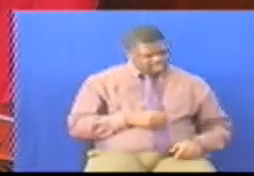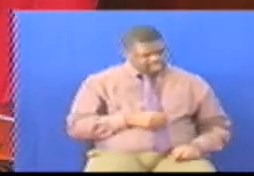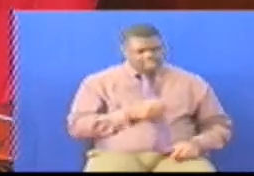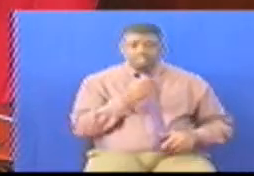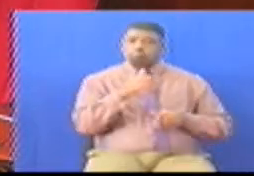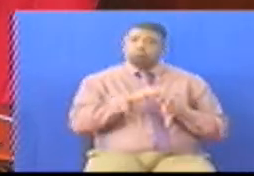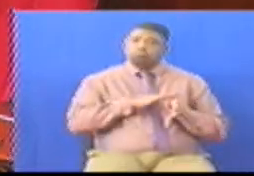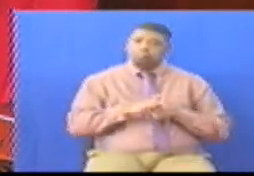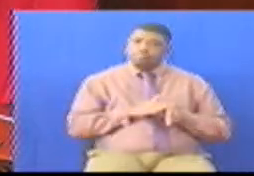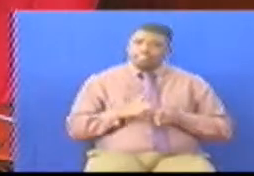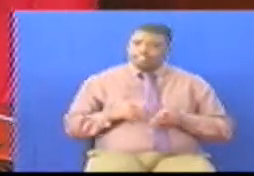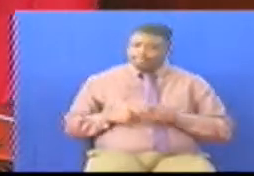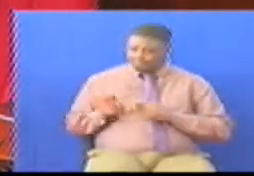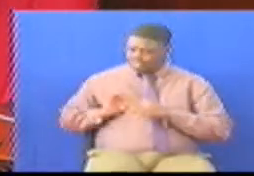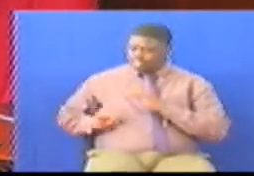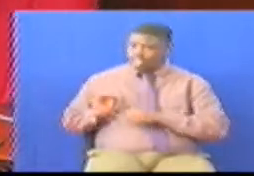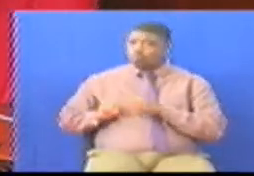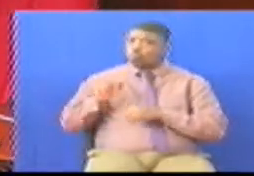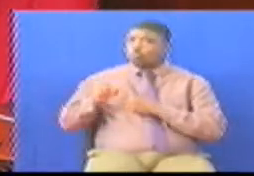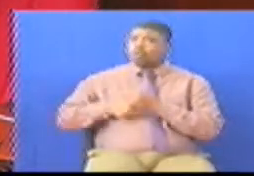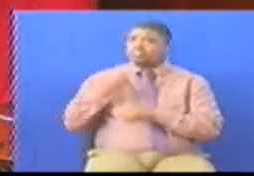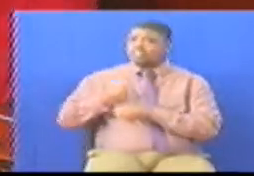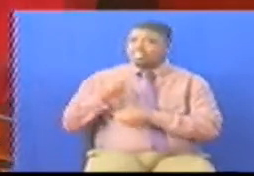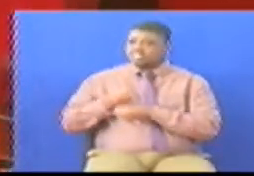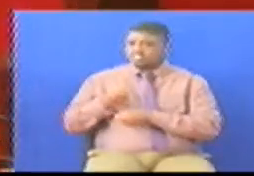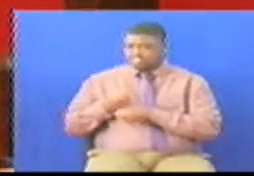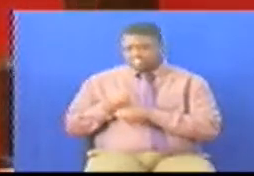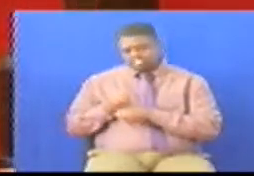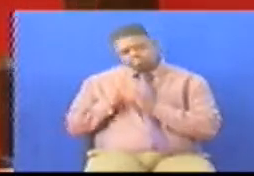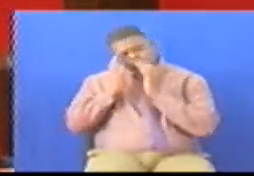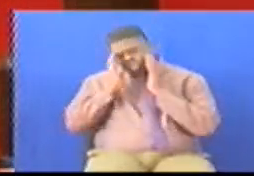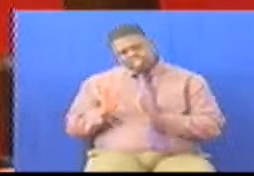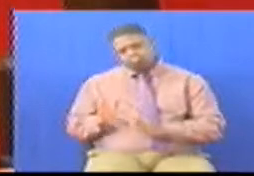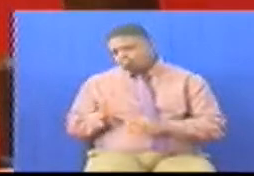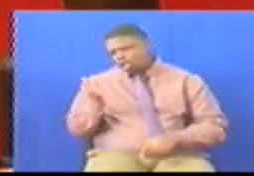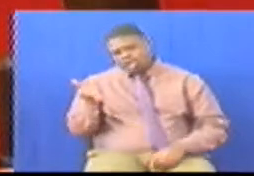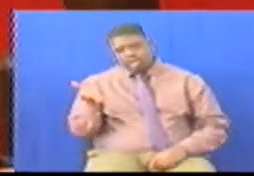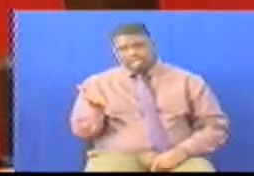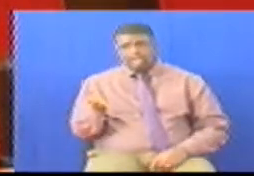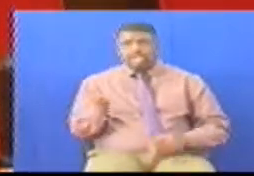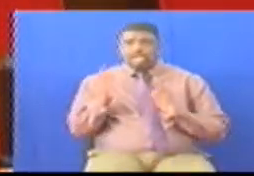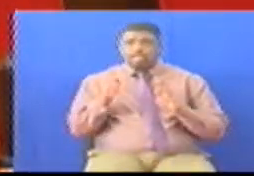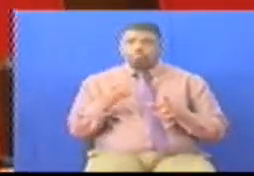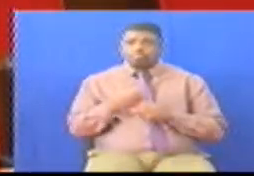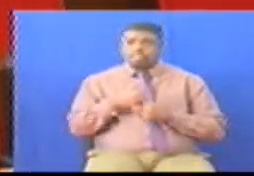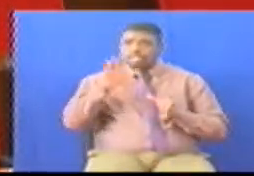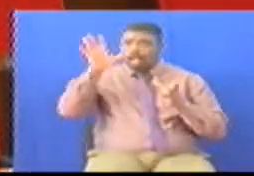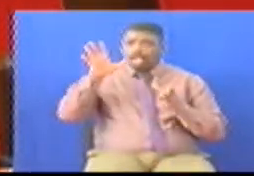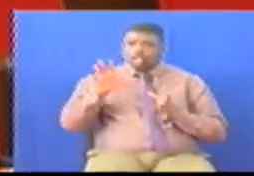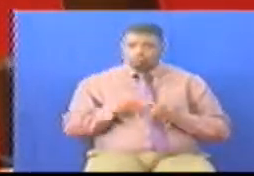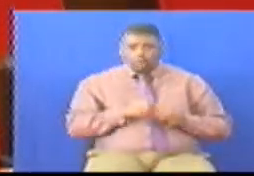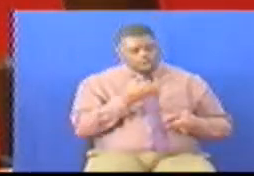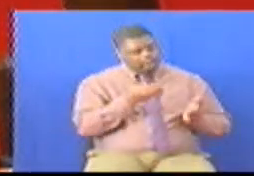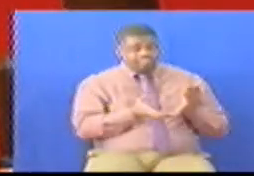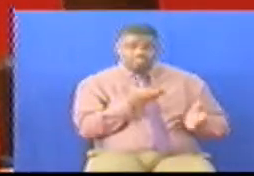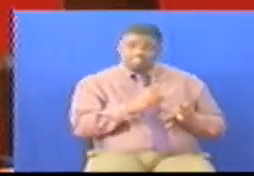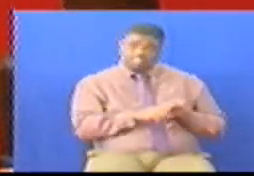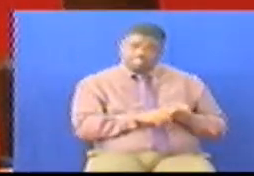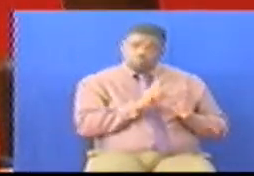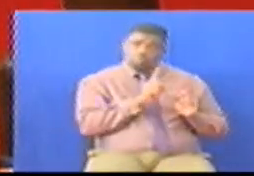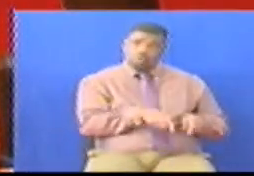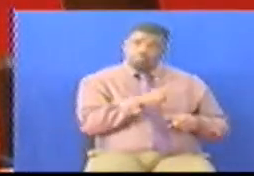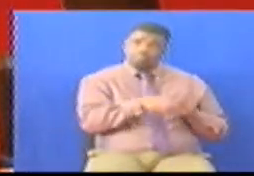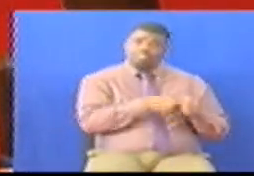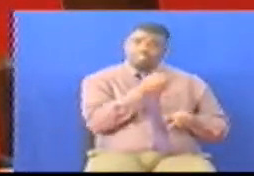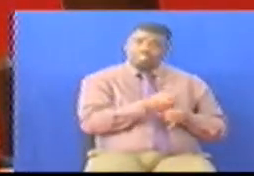kwa kutumia michango ya watumishi Mheshimiwa Speaker. Sasa usipofanya actual valuation, maana yake wapo watumishi